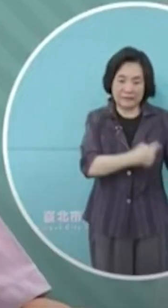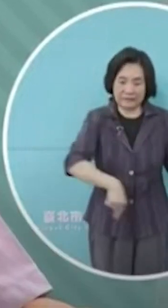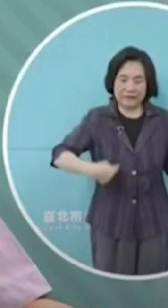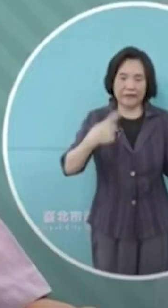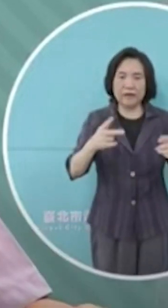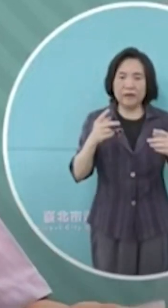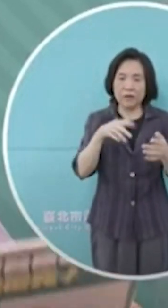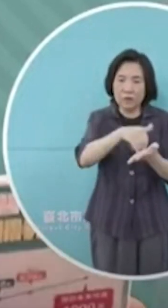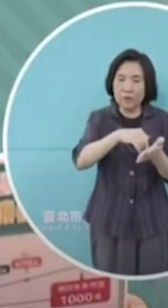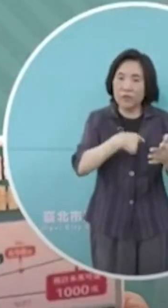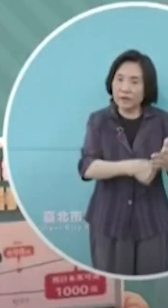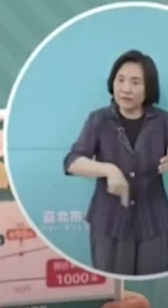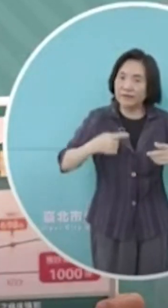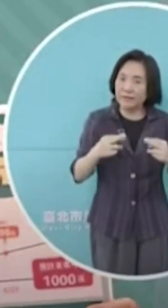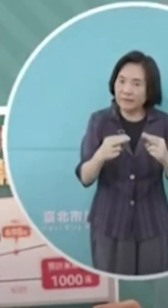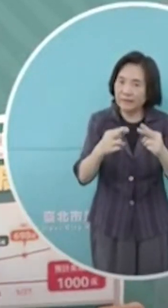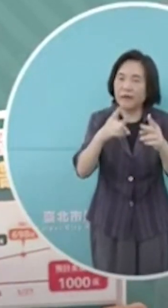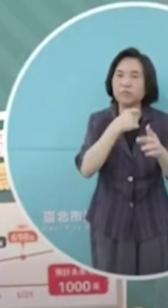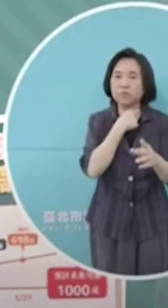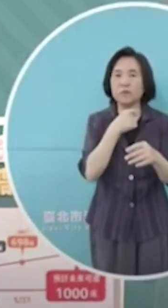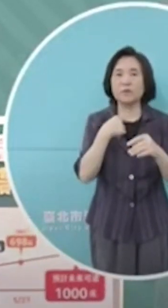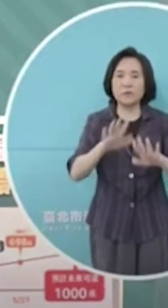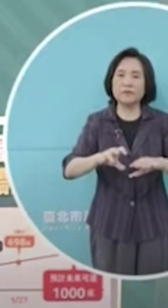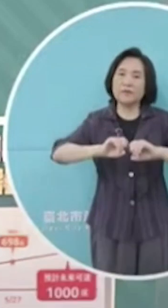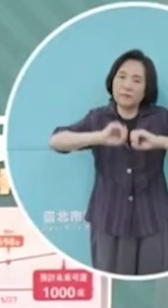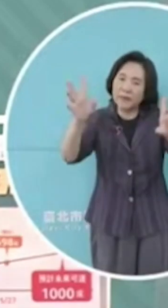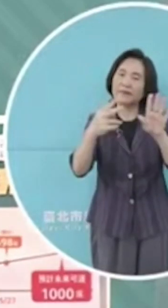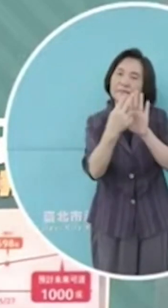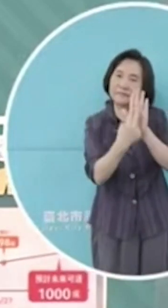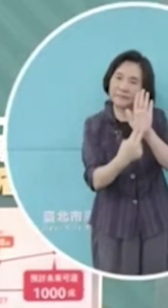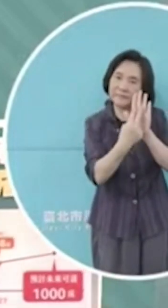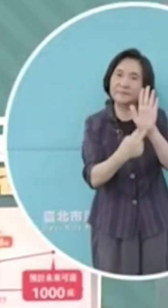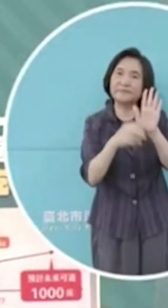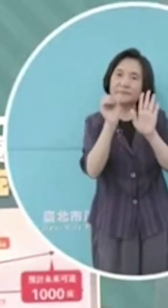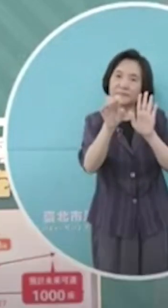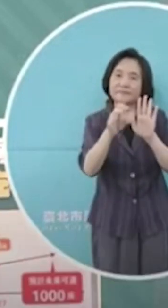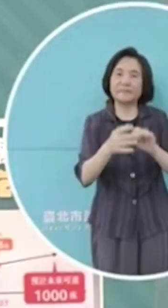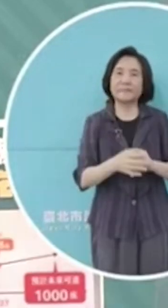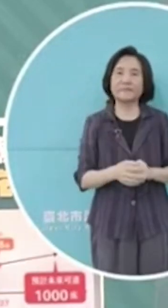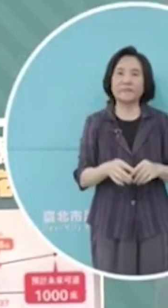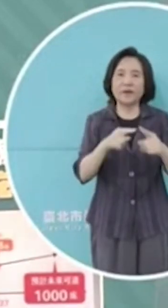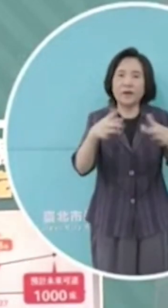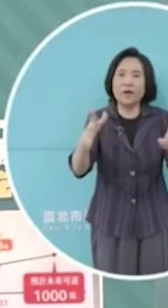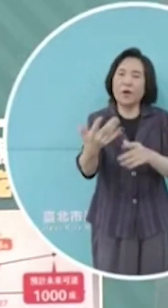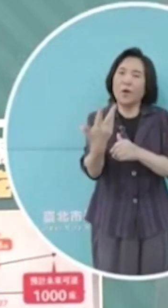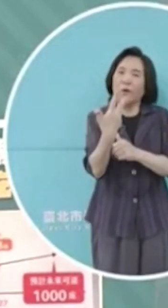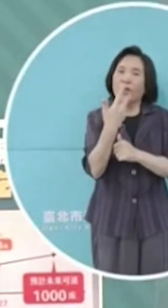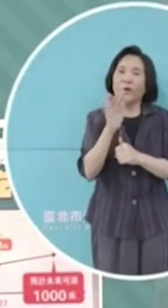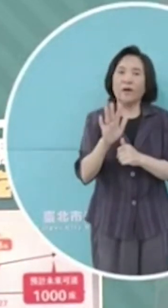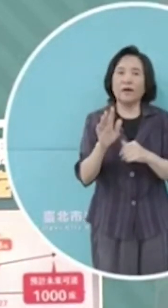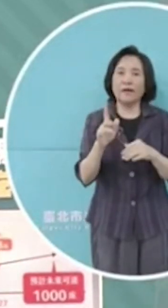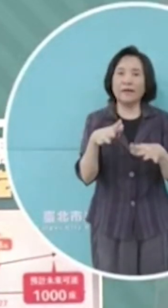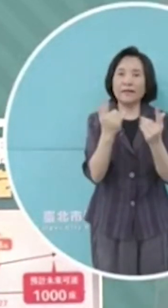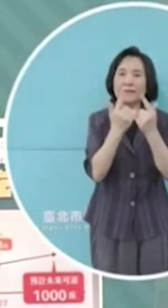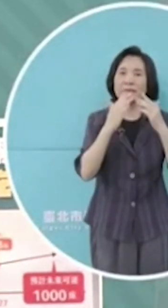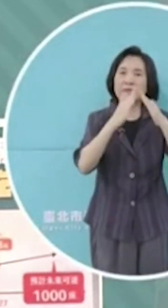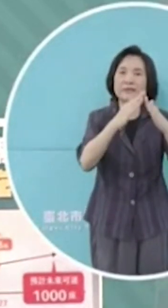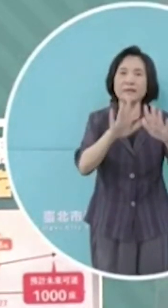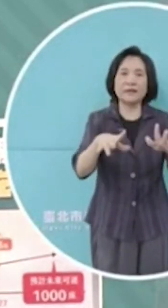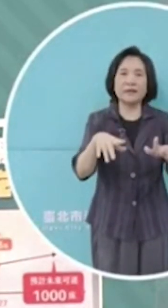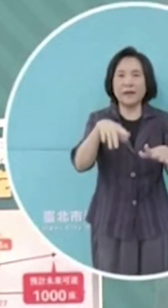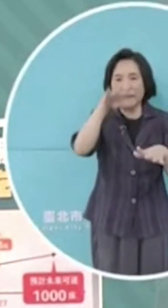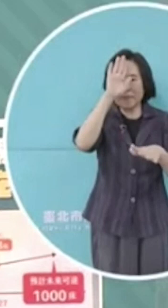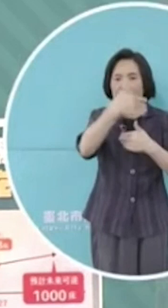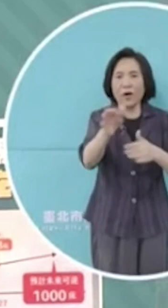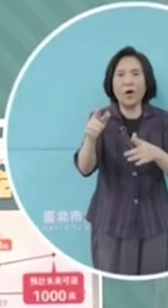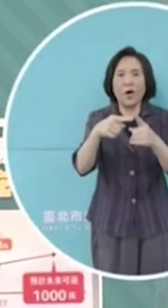的改建也需要花点时间。所以要跟市民朋友解释说，很多人在讲，在问说，那台北不是病床